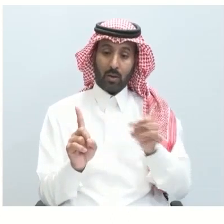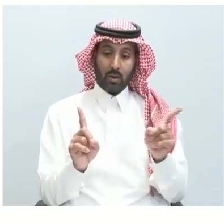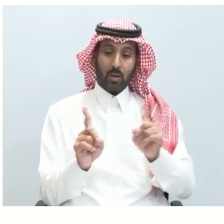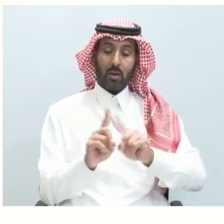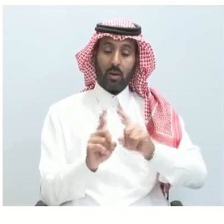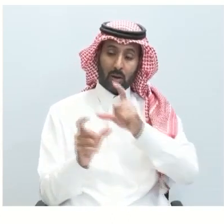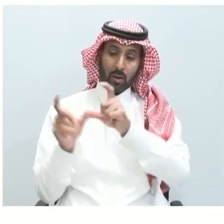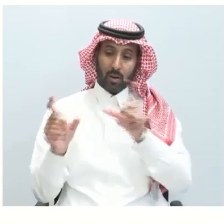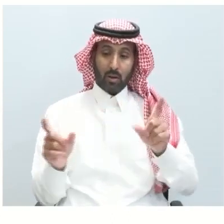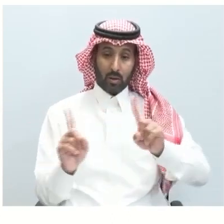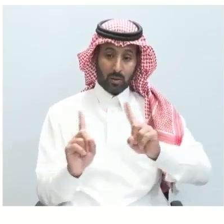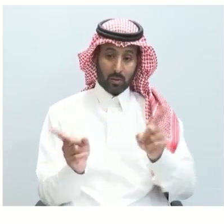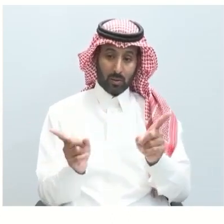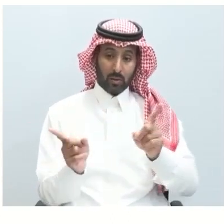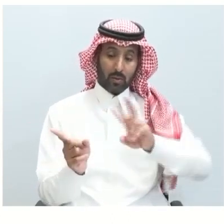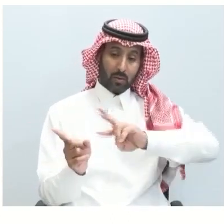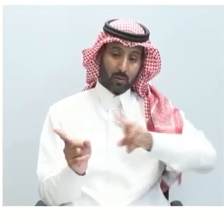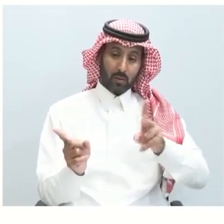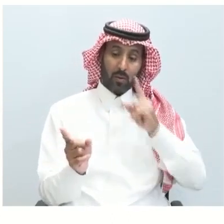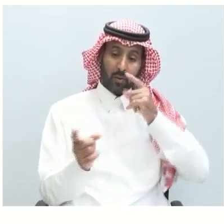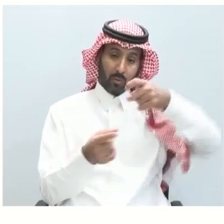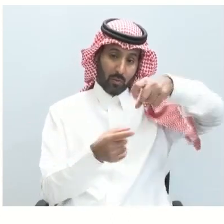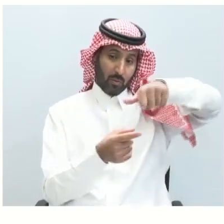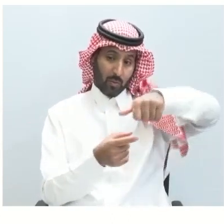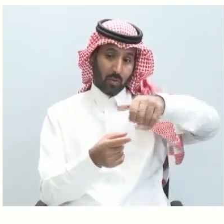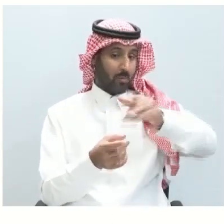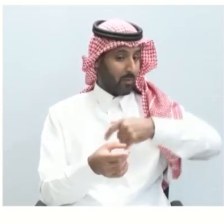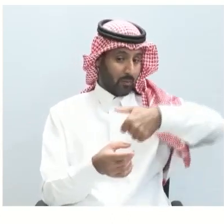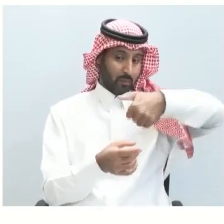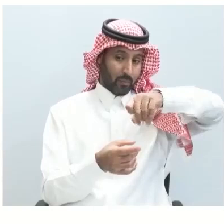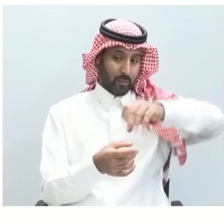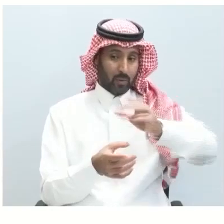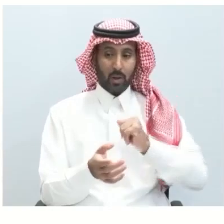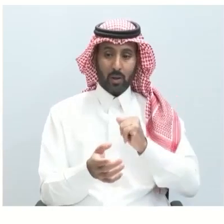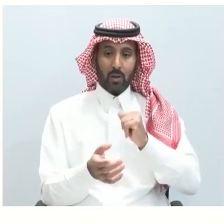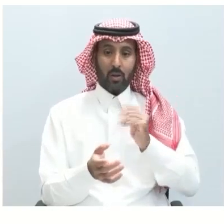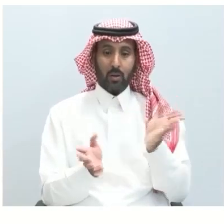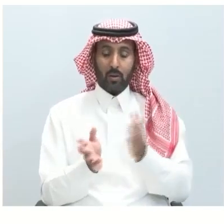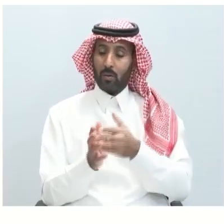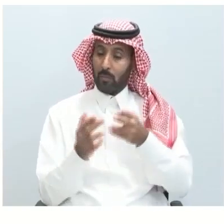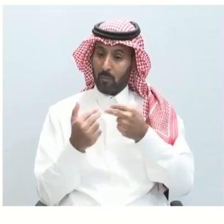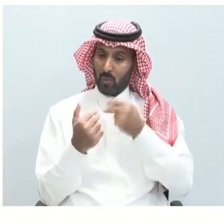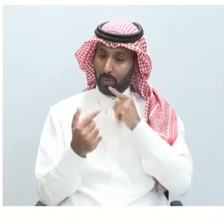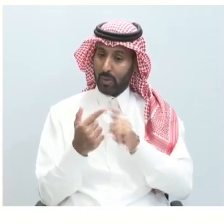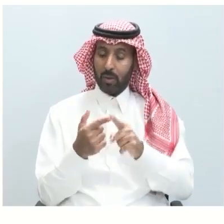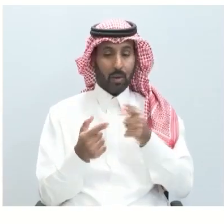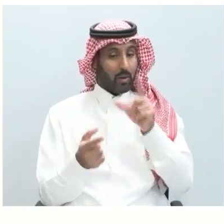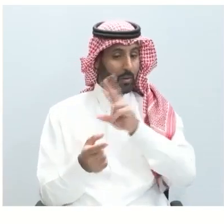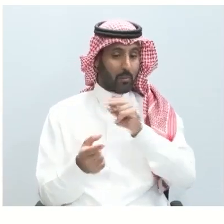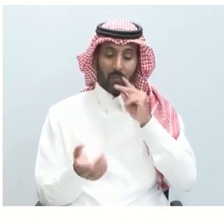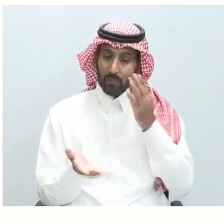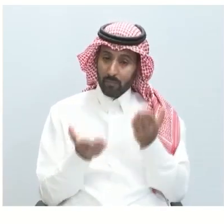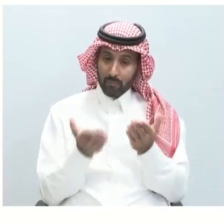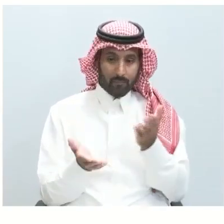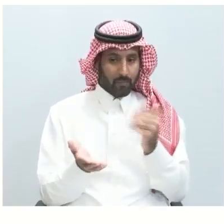الدور قين لاحظ هنا مغلق لم نفتحه الى الان اذا لن يكون هناك الان